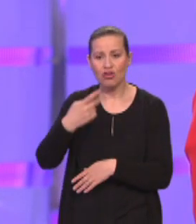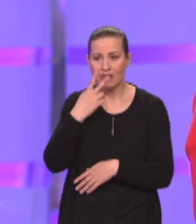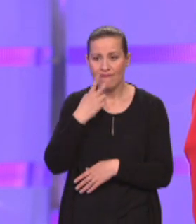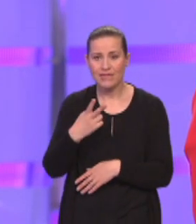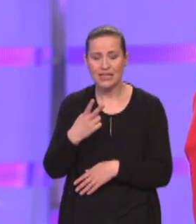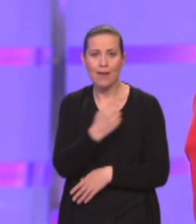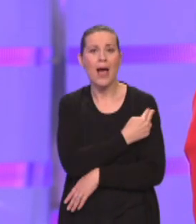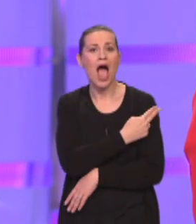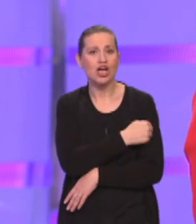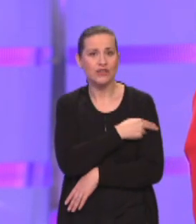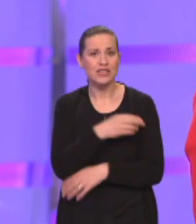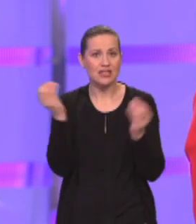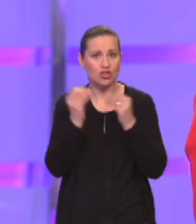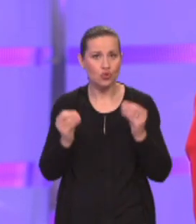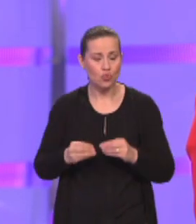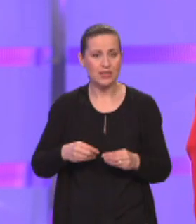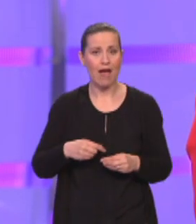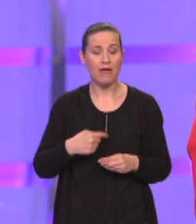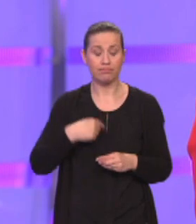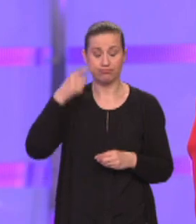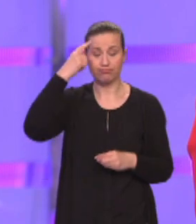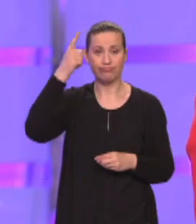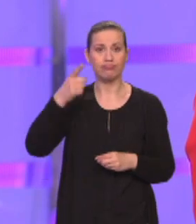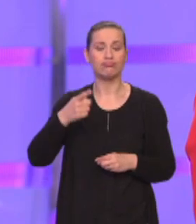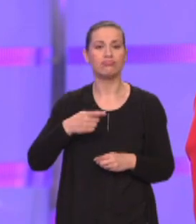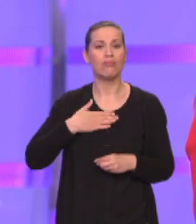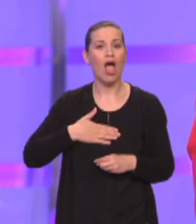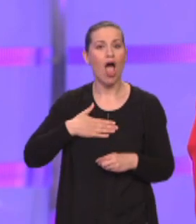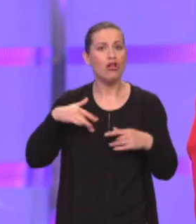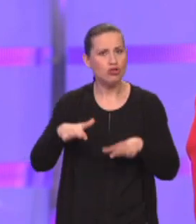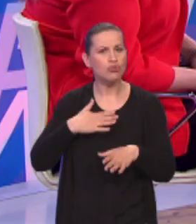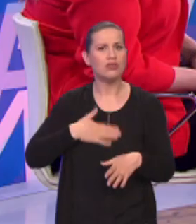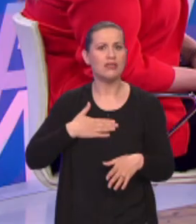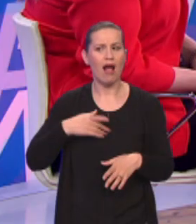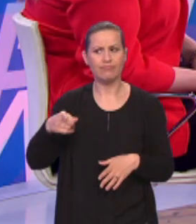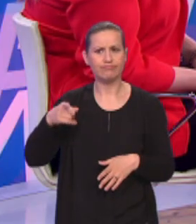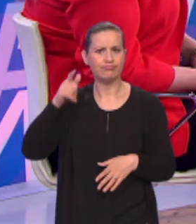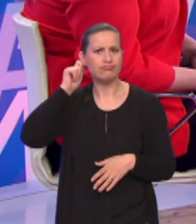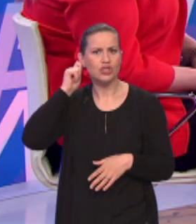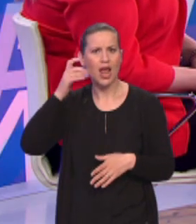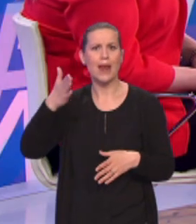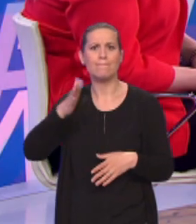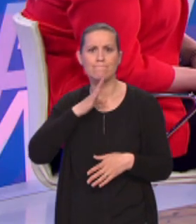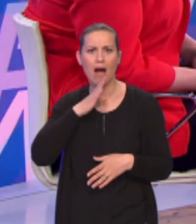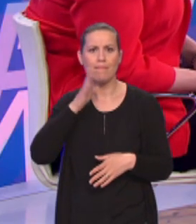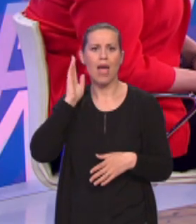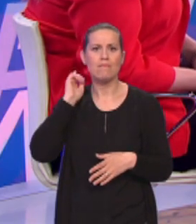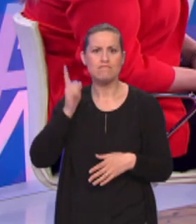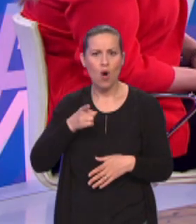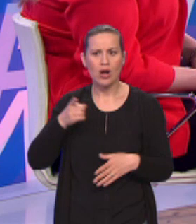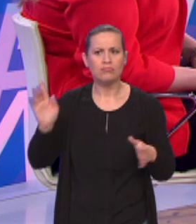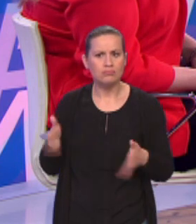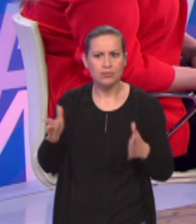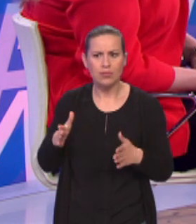švicarski sustav i mislim si, ljudi dragi, pa te žene, te majke se moraju